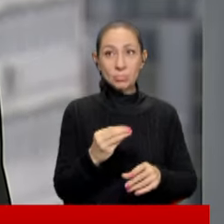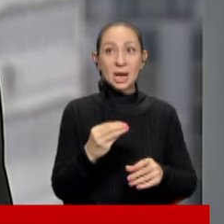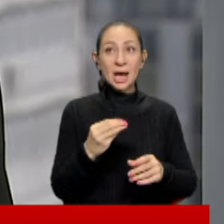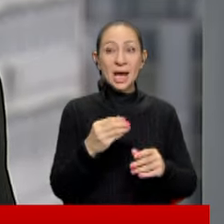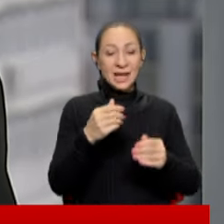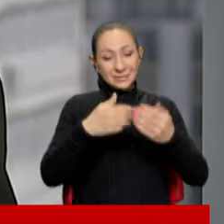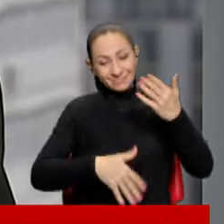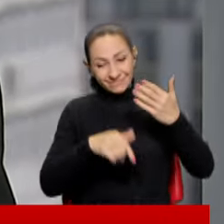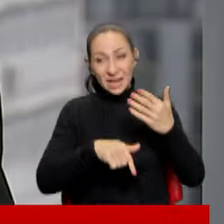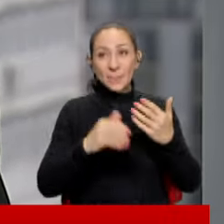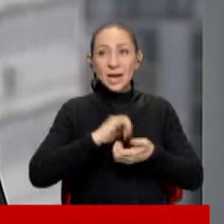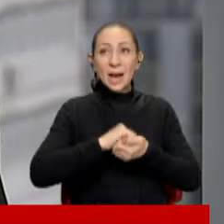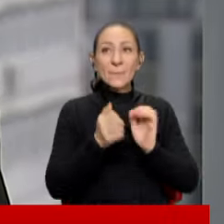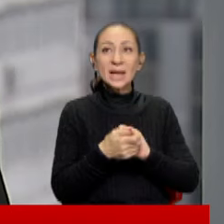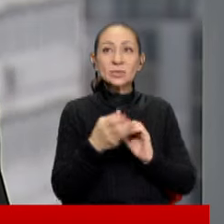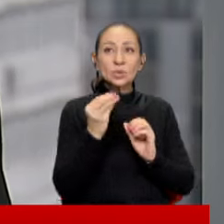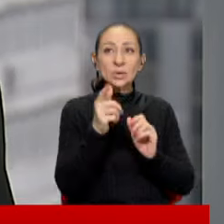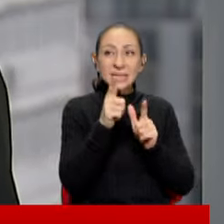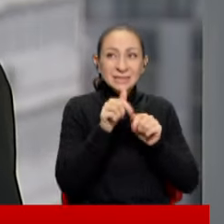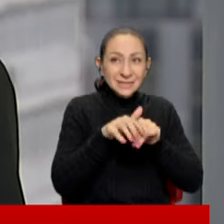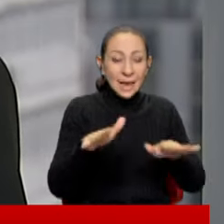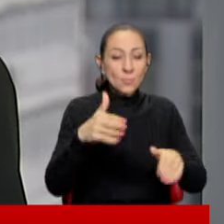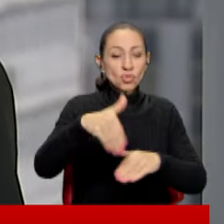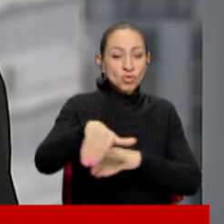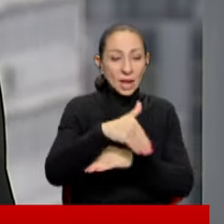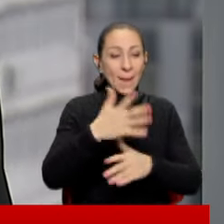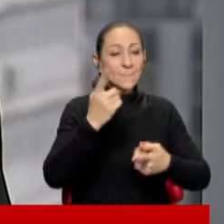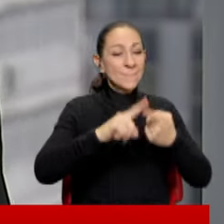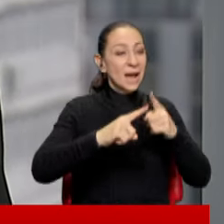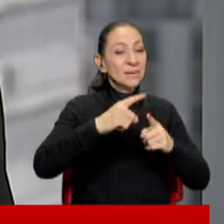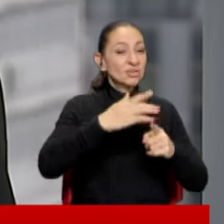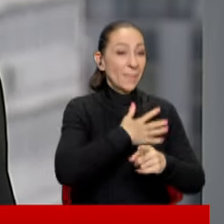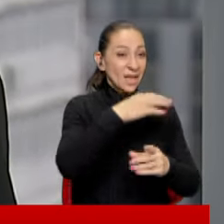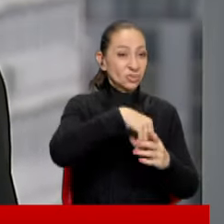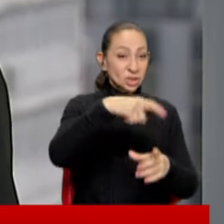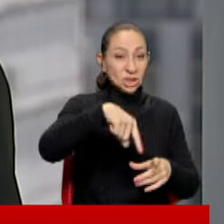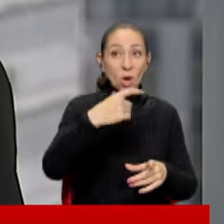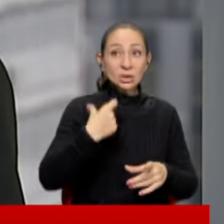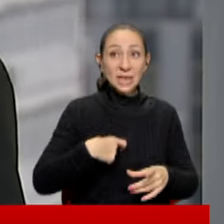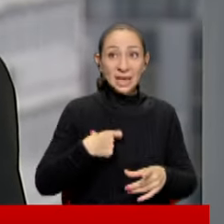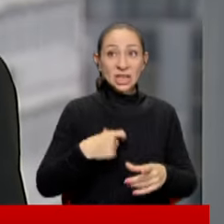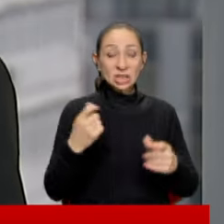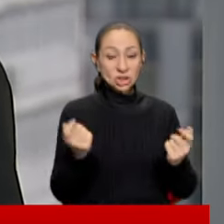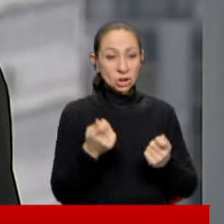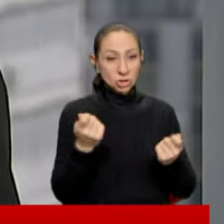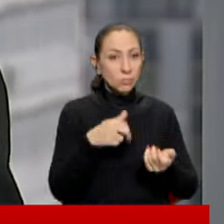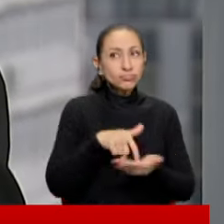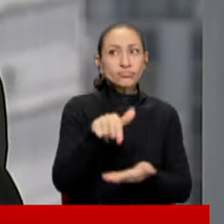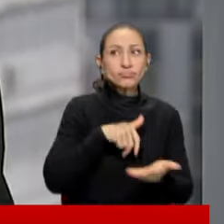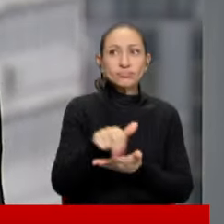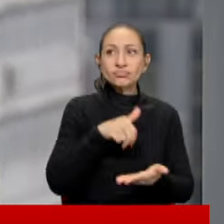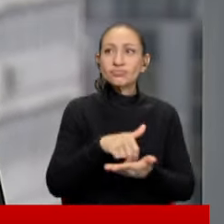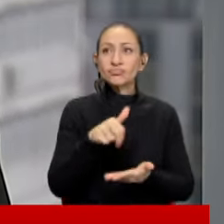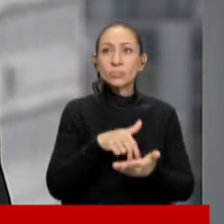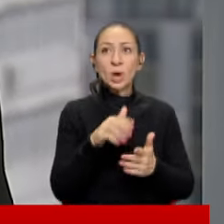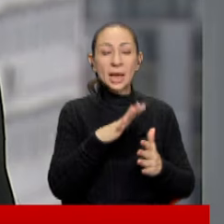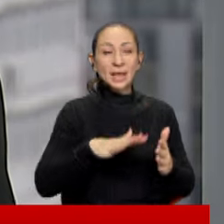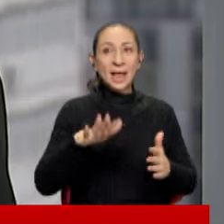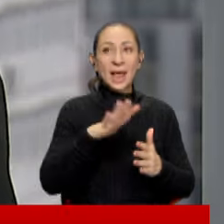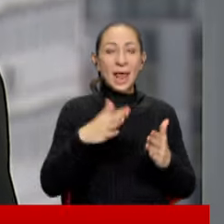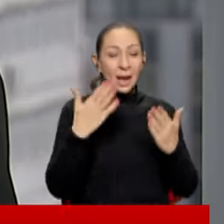sıralardan. Ama yaptığımız kampanya çok ses getirdi. Hem sokakta hem partilerimizde de özellikle çalışkanlığım noktasında çok böyle bir